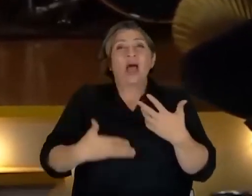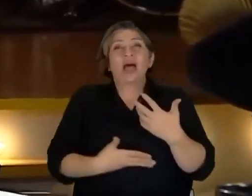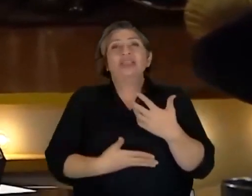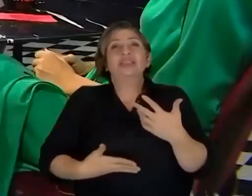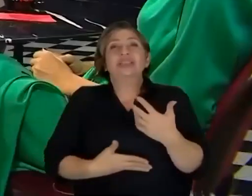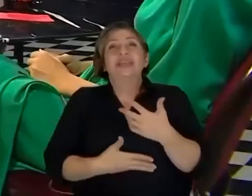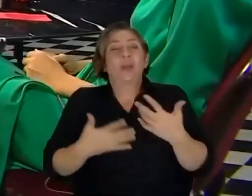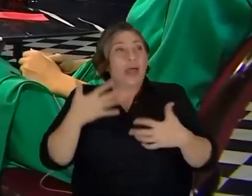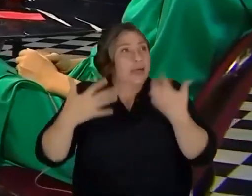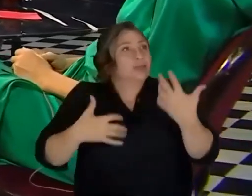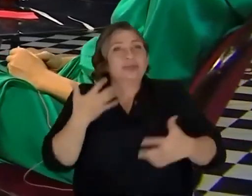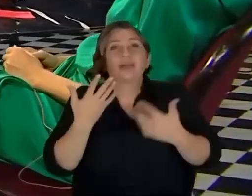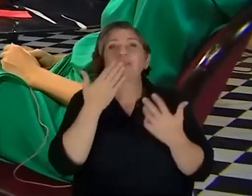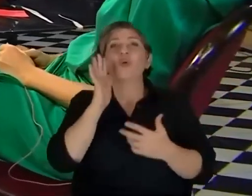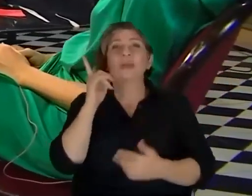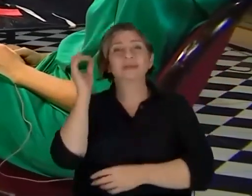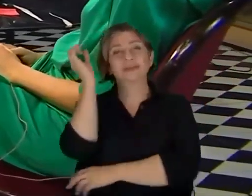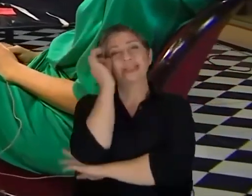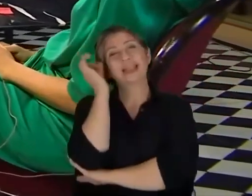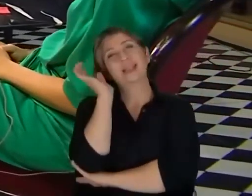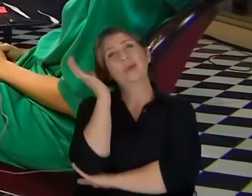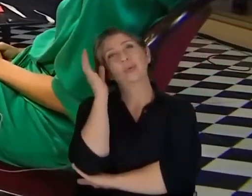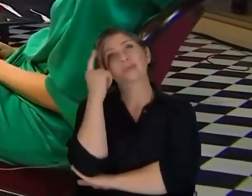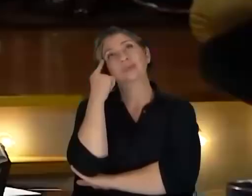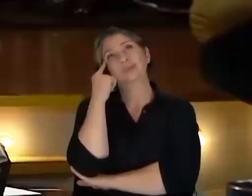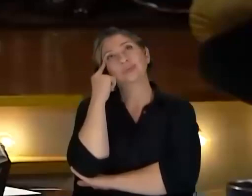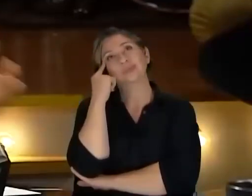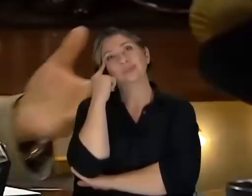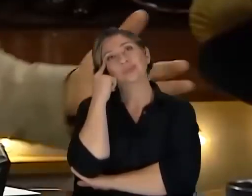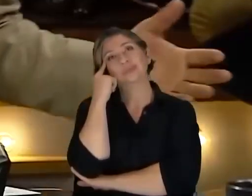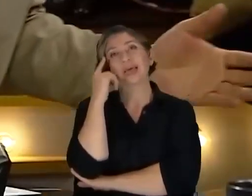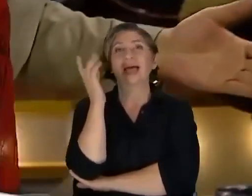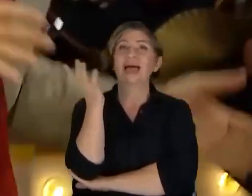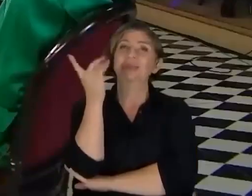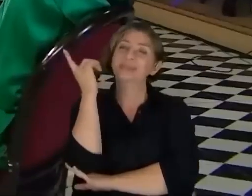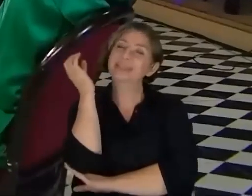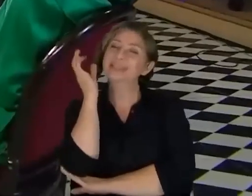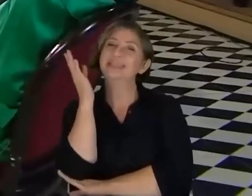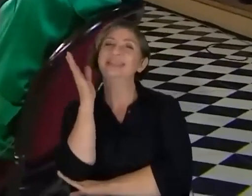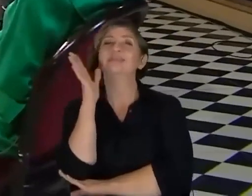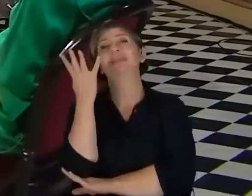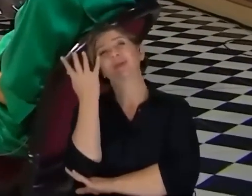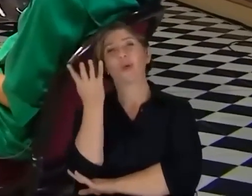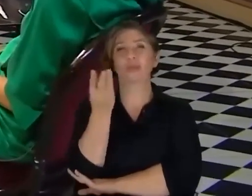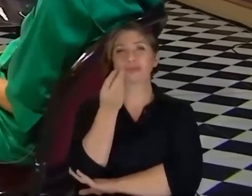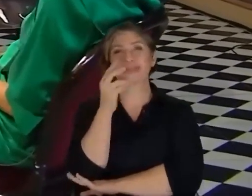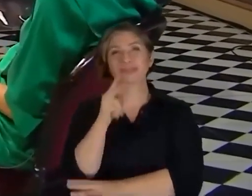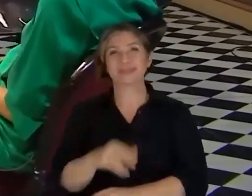Yani heyecansız bir şey değil mi? Bir dinletiye gidiyoruz yani. Hadi bir dinletiye gidelim. Ya gitmesek de olur.